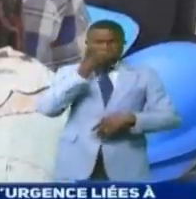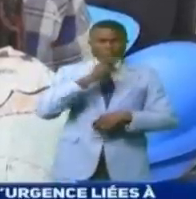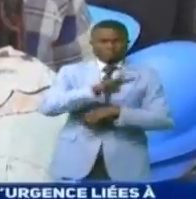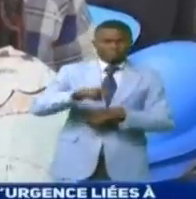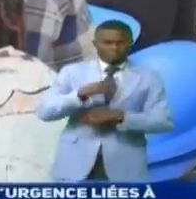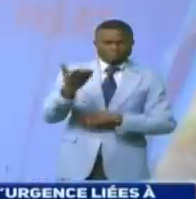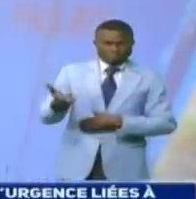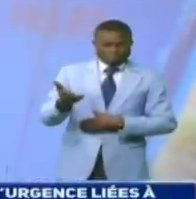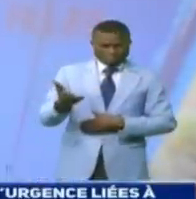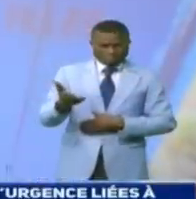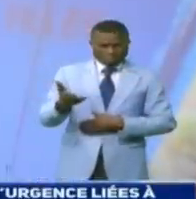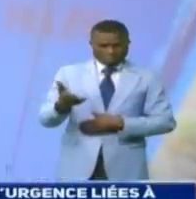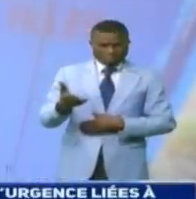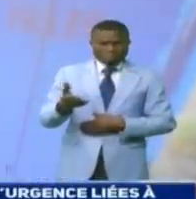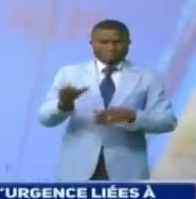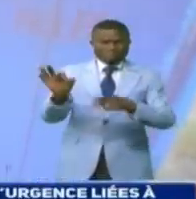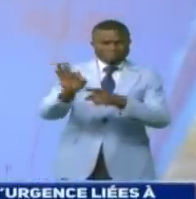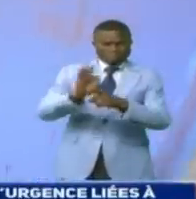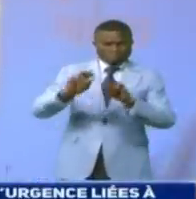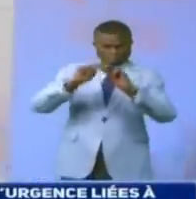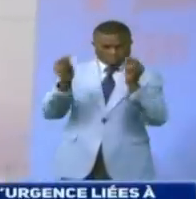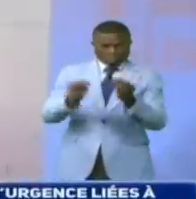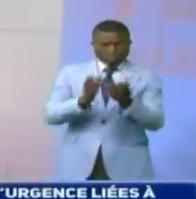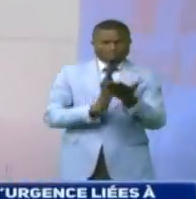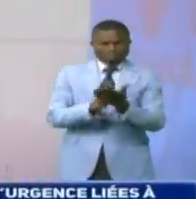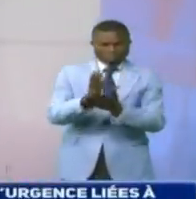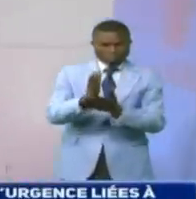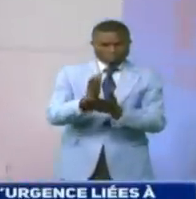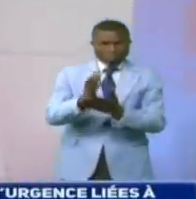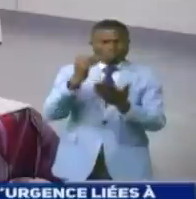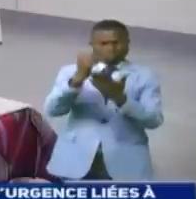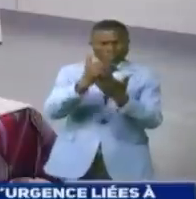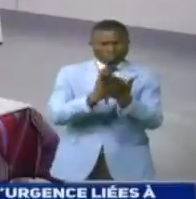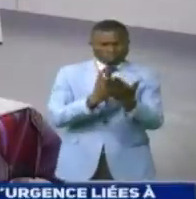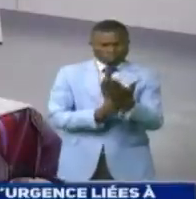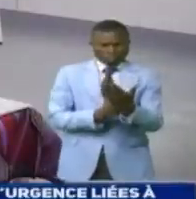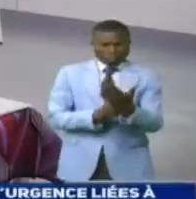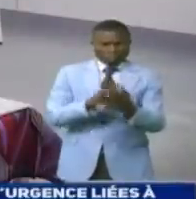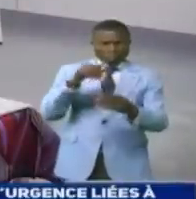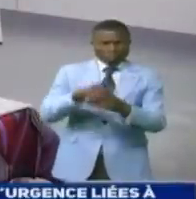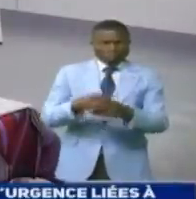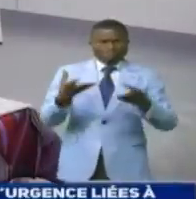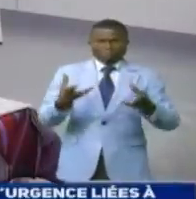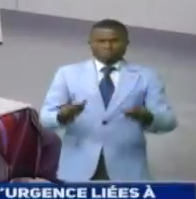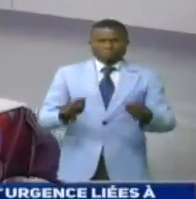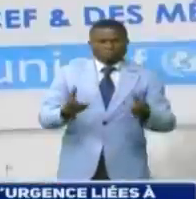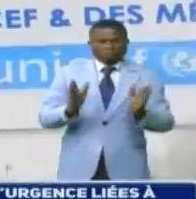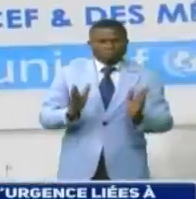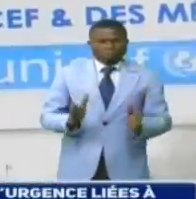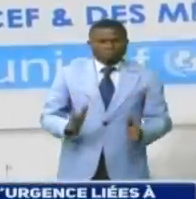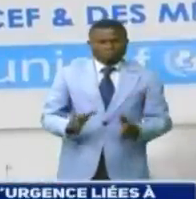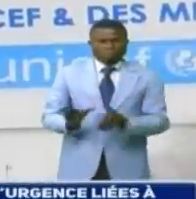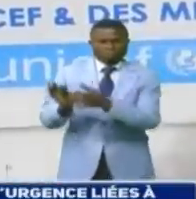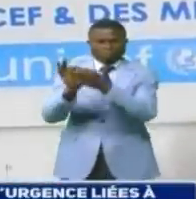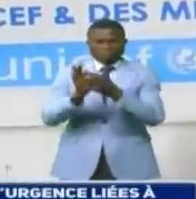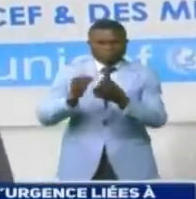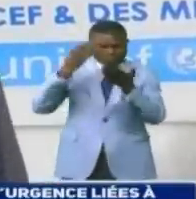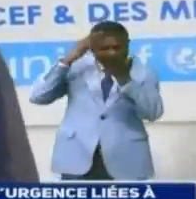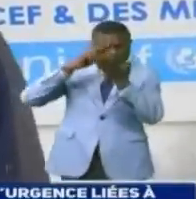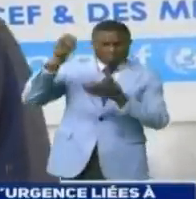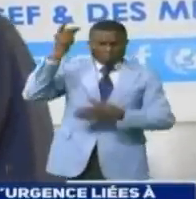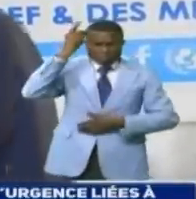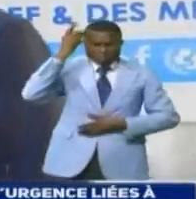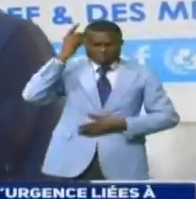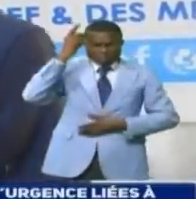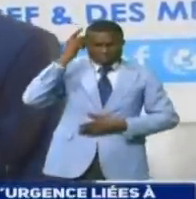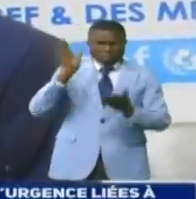COVID-19, cette formation a droit de citer. C'est dans une facilitation de l'Université de Kinshasa par